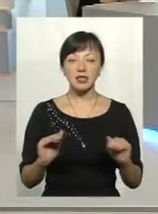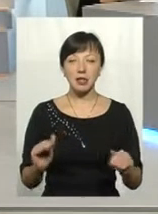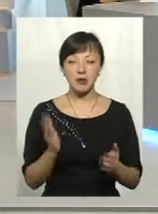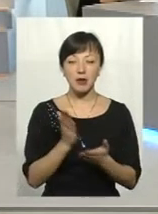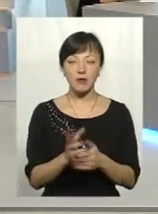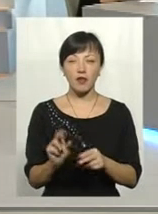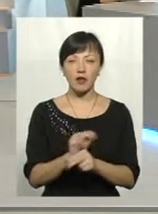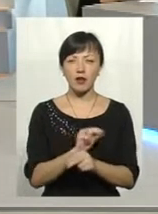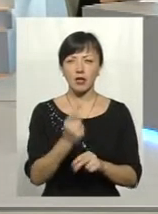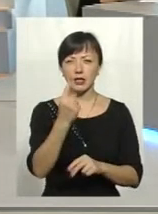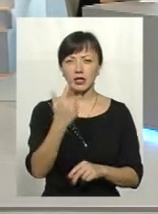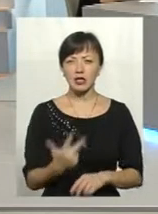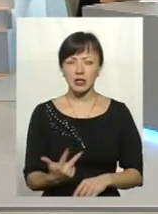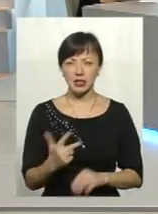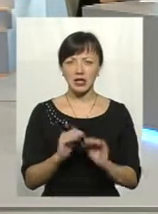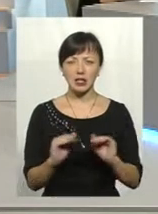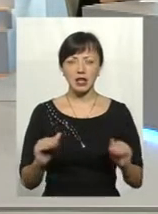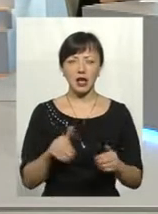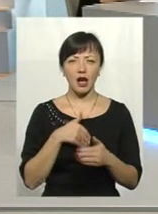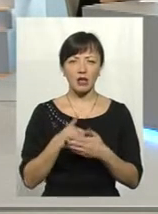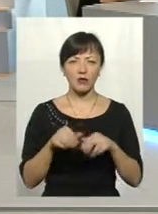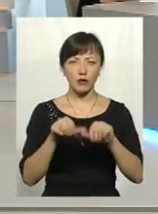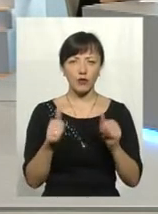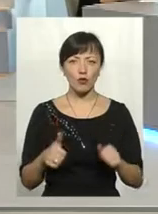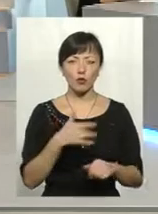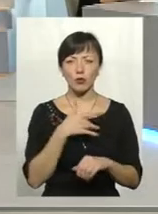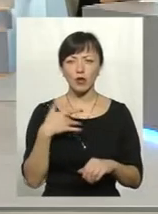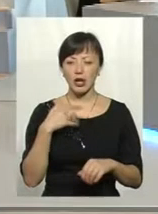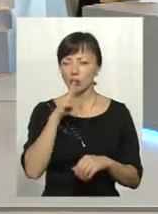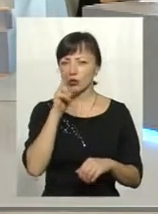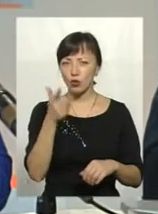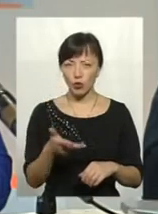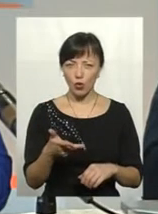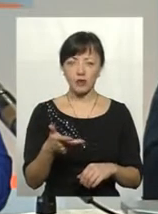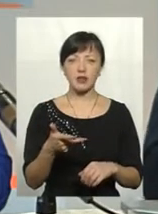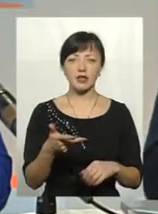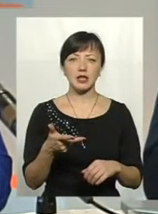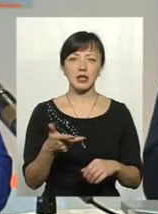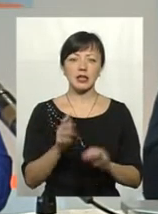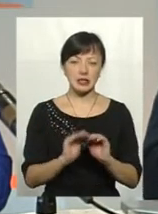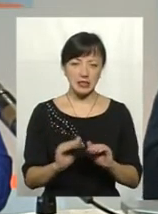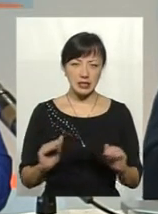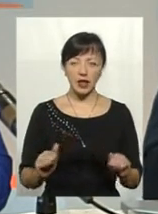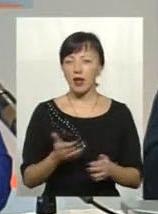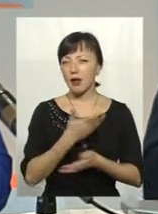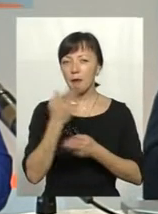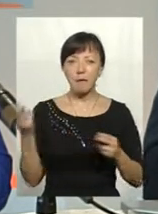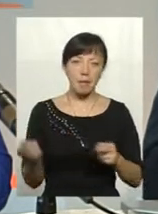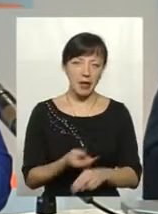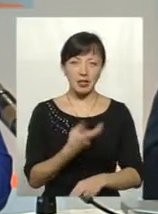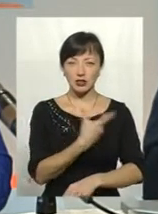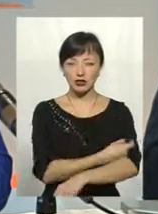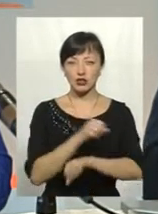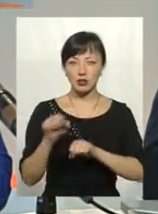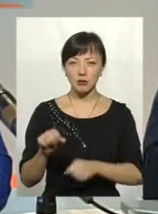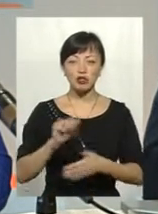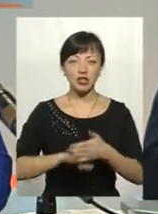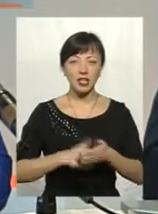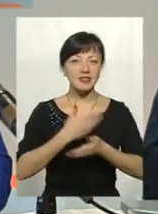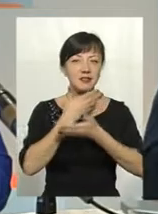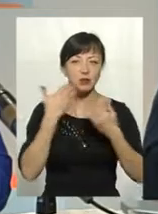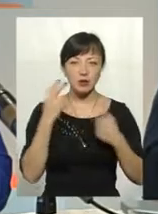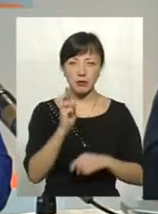лікування, саме третина дітей з активним туберкульозом, це діти до 3 років життя, які не щеплені через відсутність